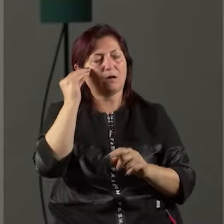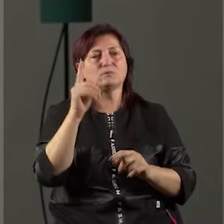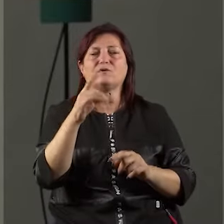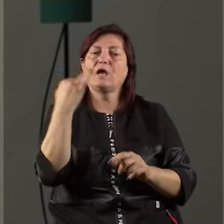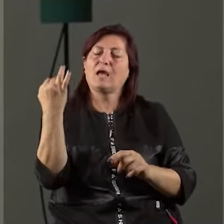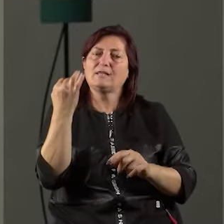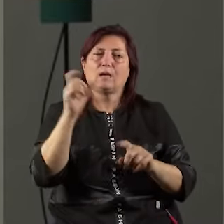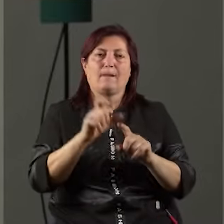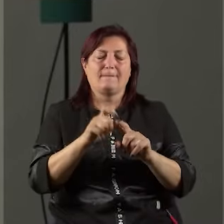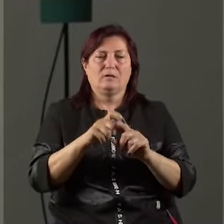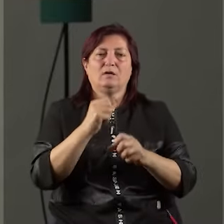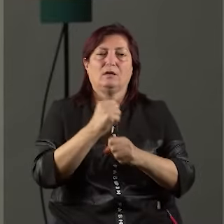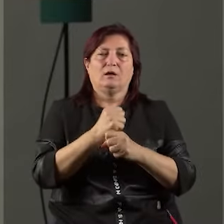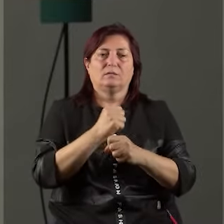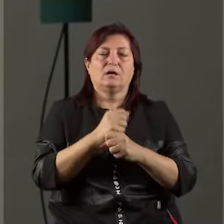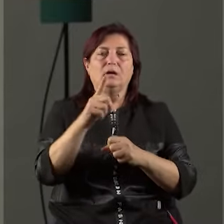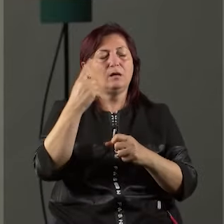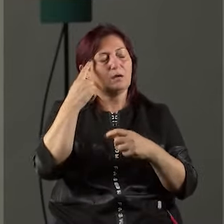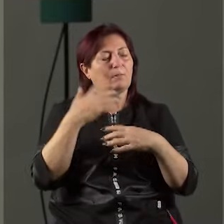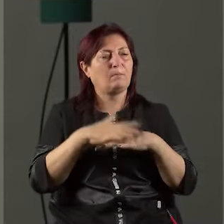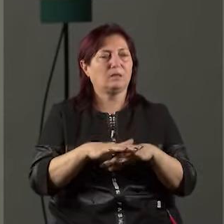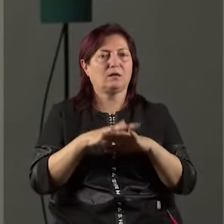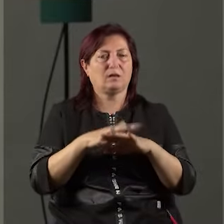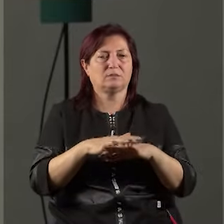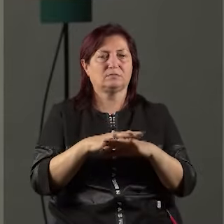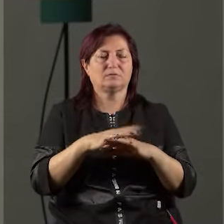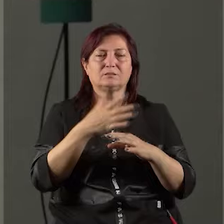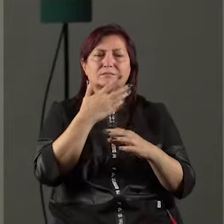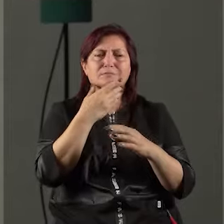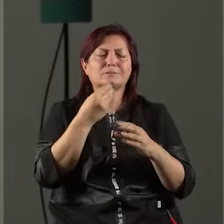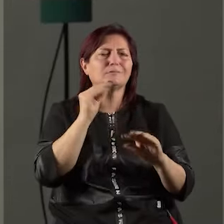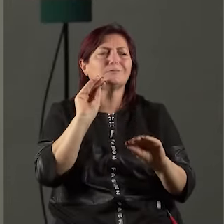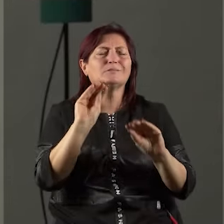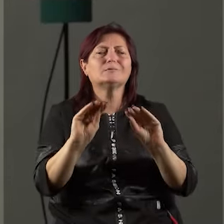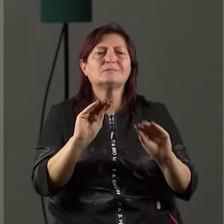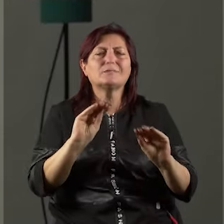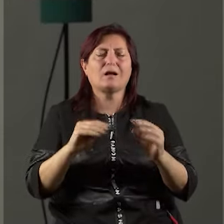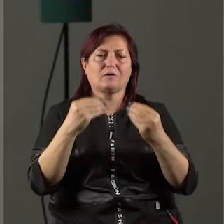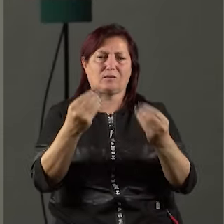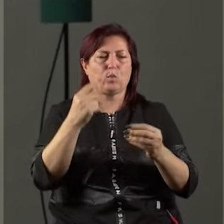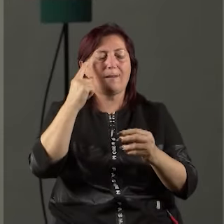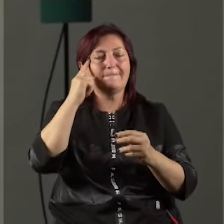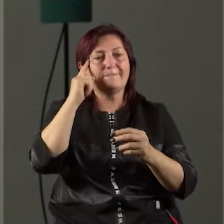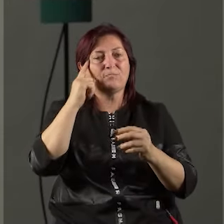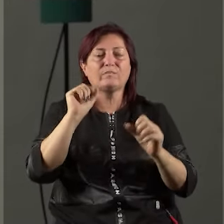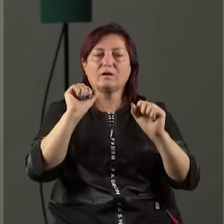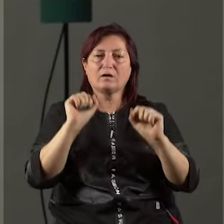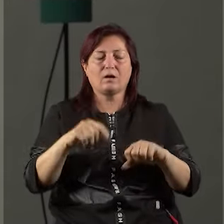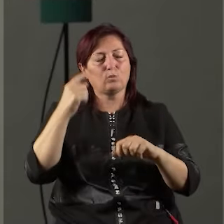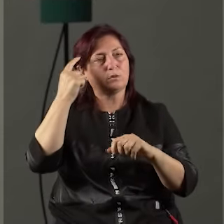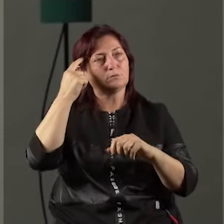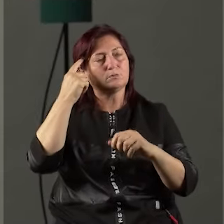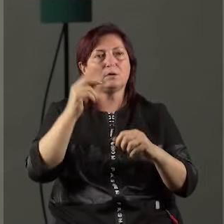անում, դա մտածողությանը զարգ տալու, մտածելու կարողությունը